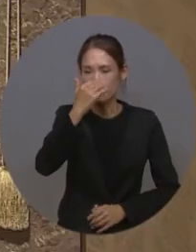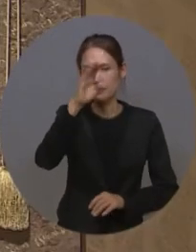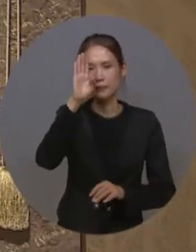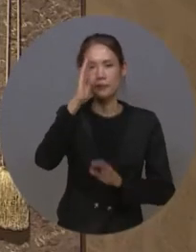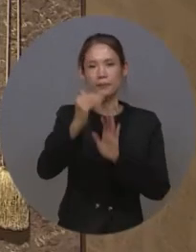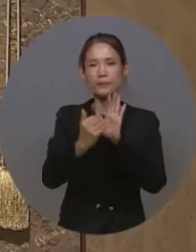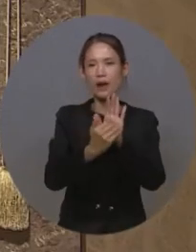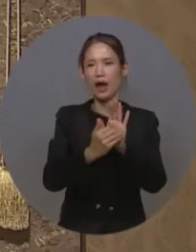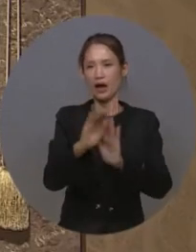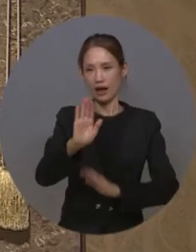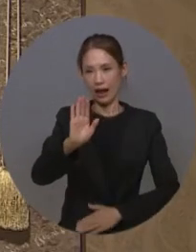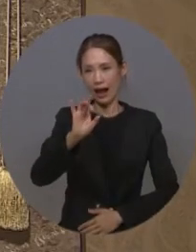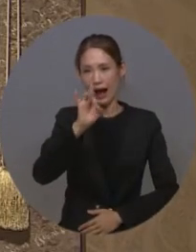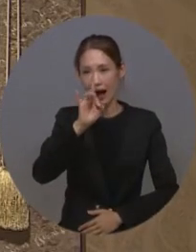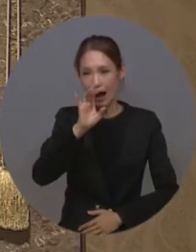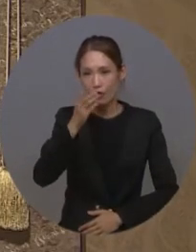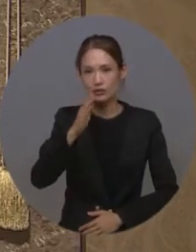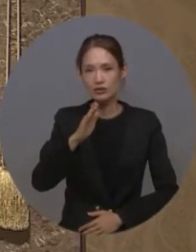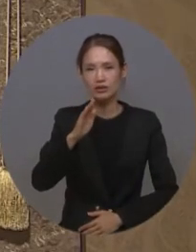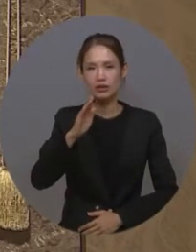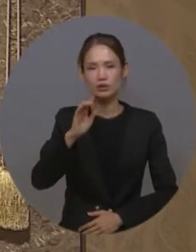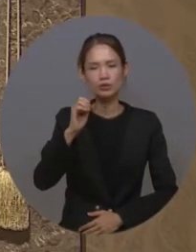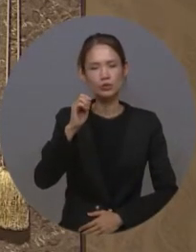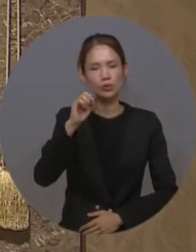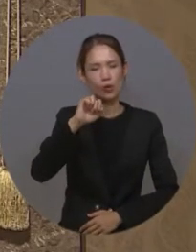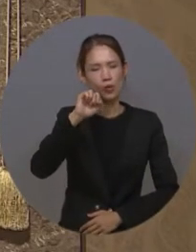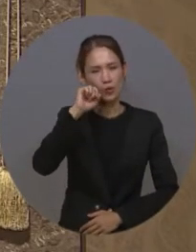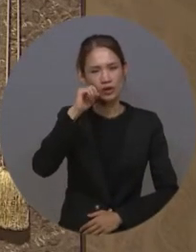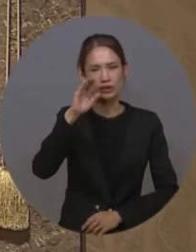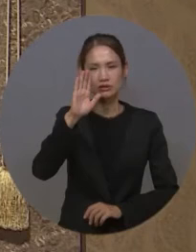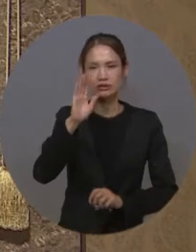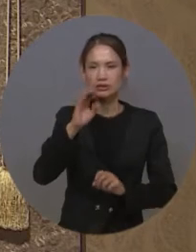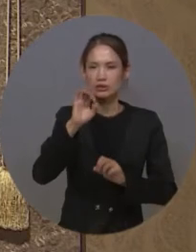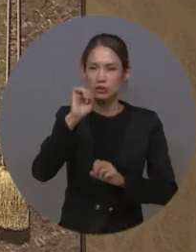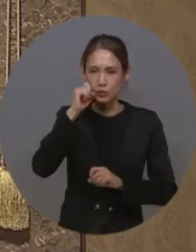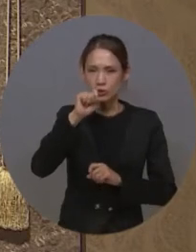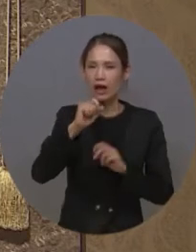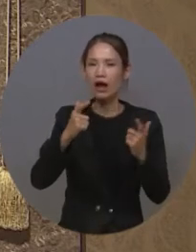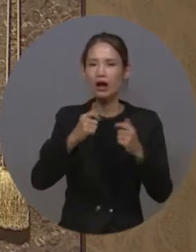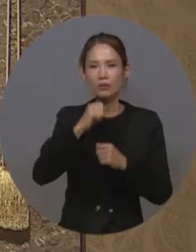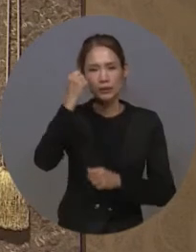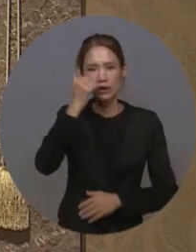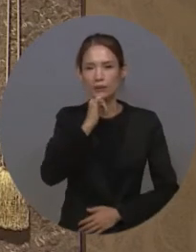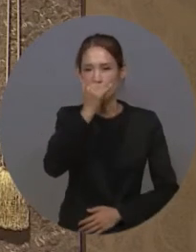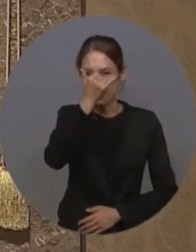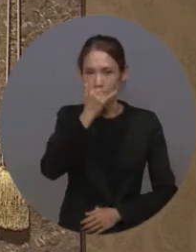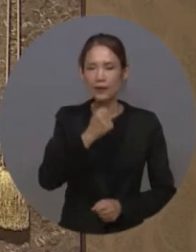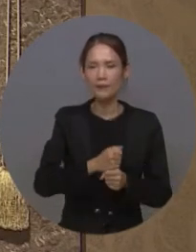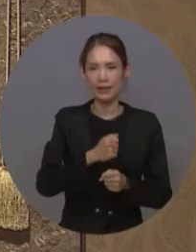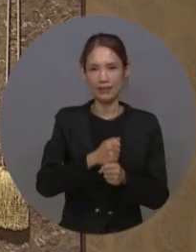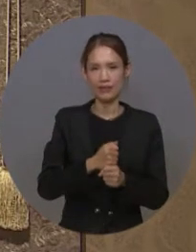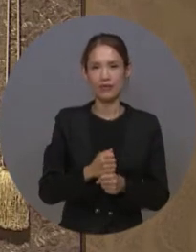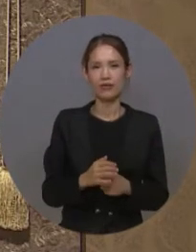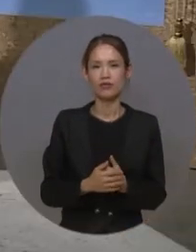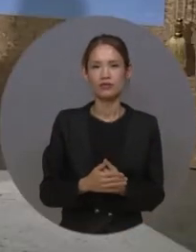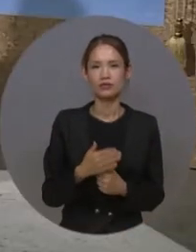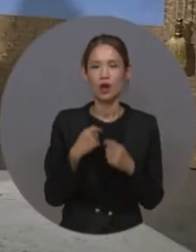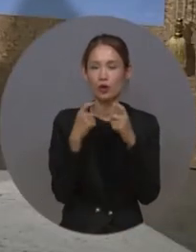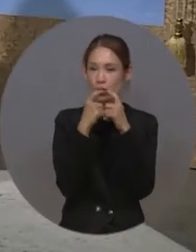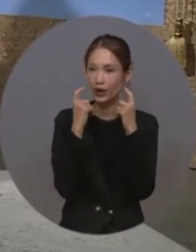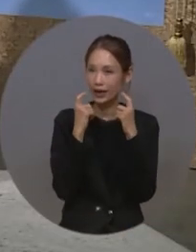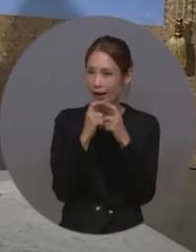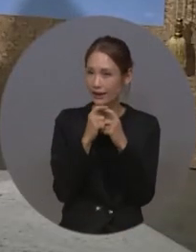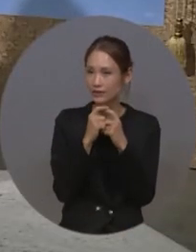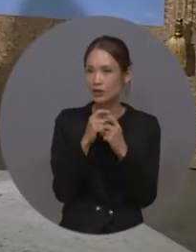4 하지만 잘못된 100 에는 불면증 을 유발하기도 하고 콩 보리 를 만들기도 합니다 예 저도 개인적으로